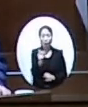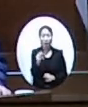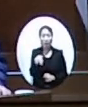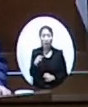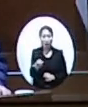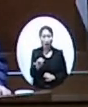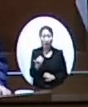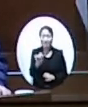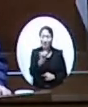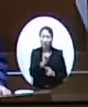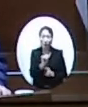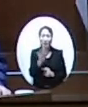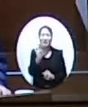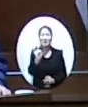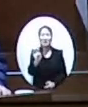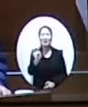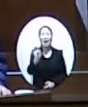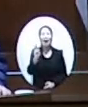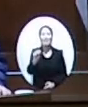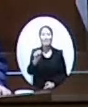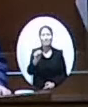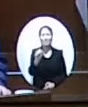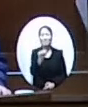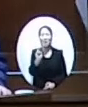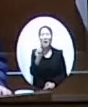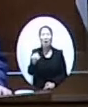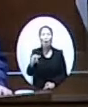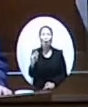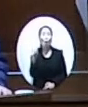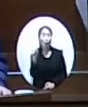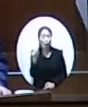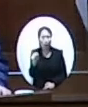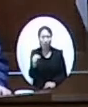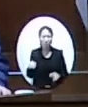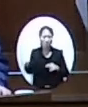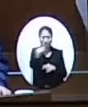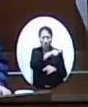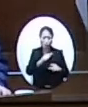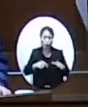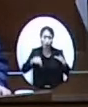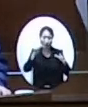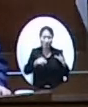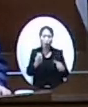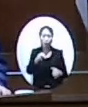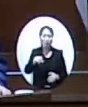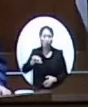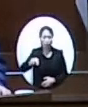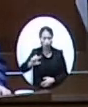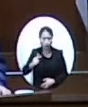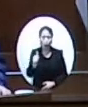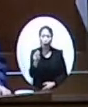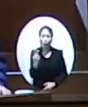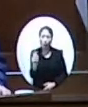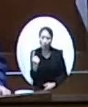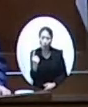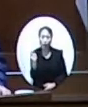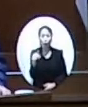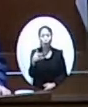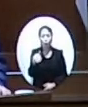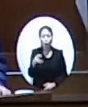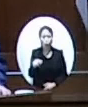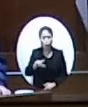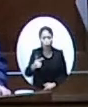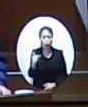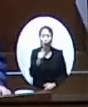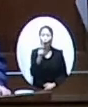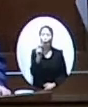EM 발효액은 자연계에 존재하는 많은 미생물 중에서 유산균, 효모, 고소균, 강합성균